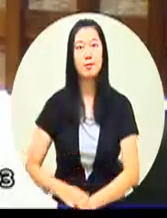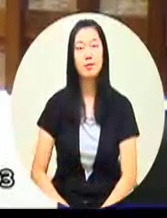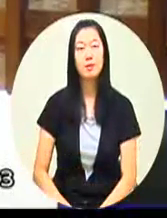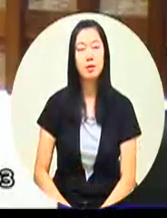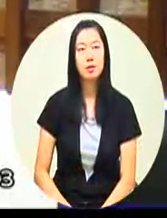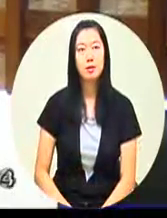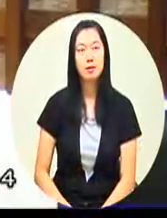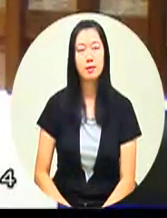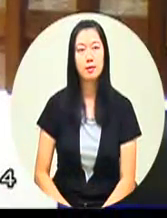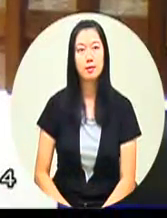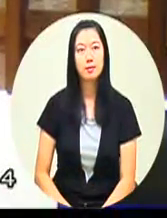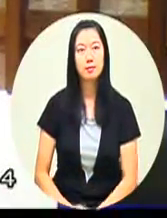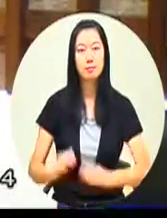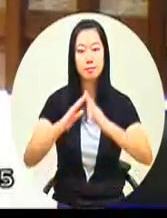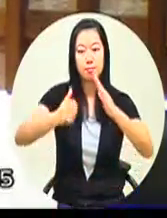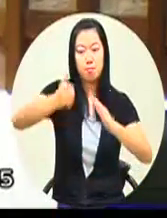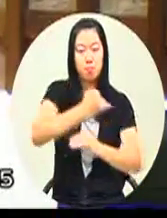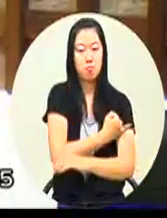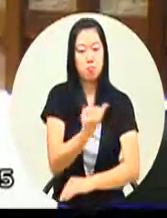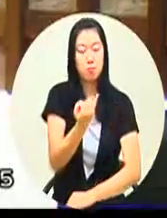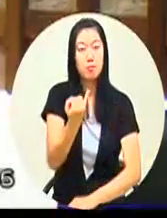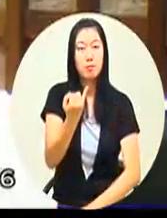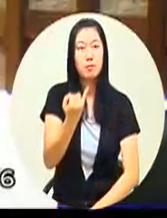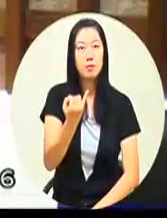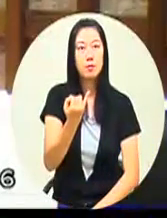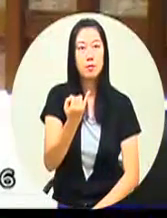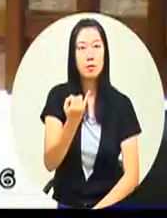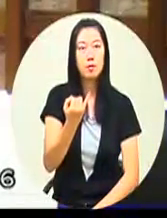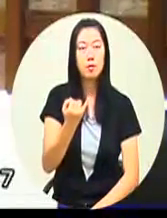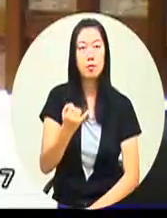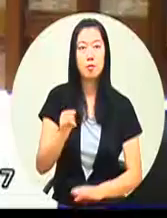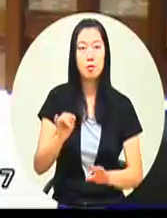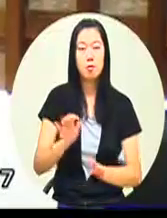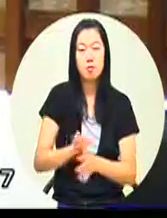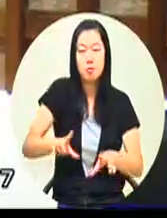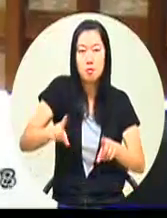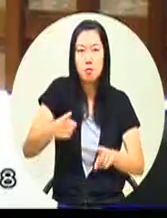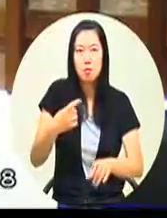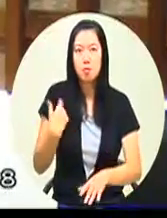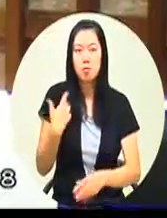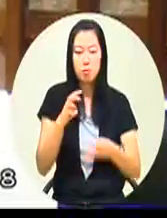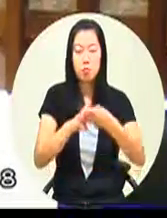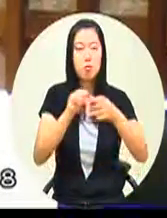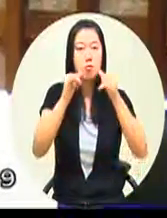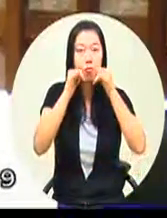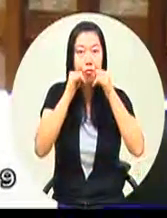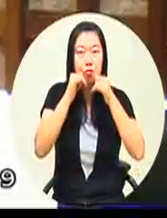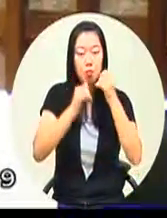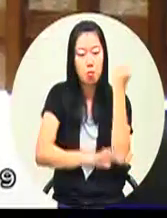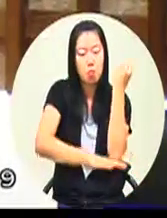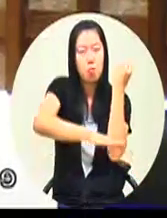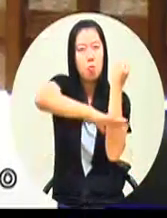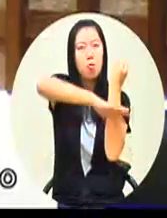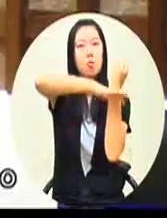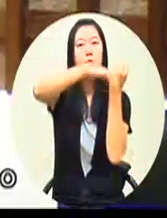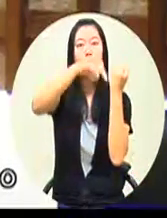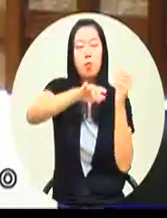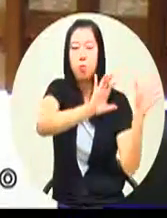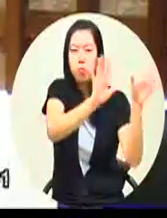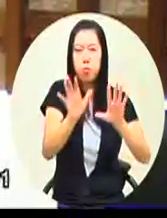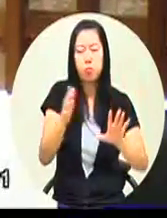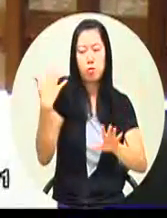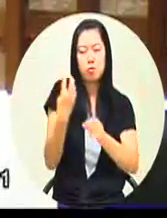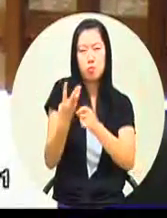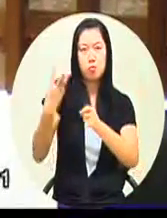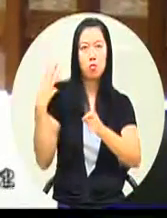台啊，所以市长。啊，头啊，一几冬，伊拢唔知影讲产了饮水的这个情形，啊，甲三冬前去看一遍，哦，啊，